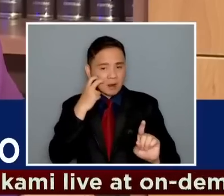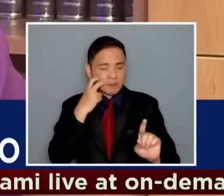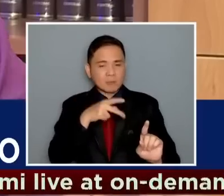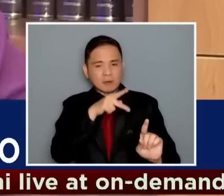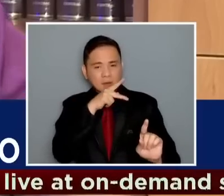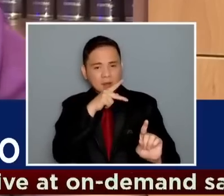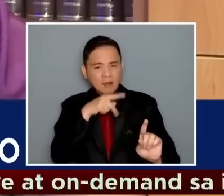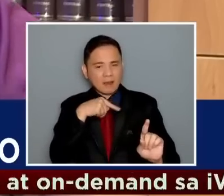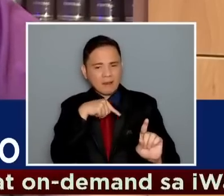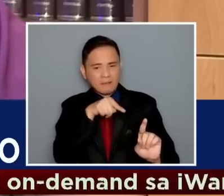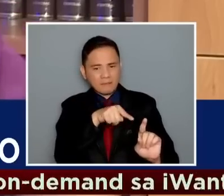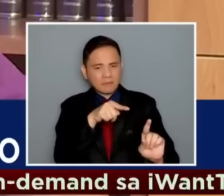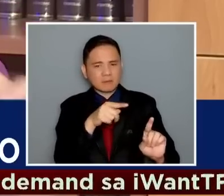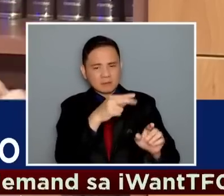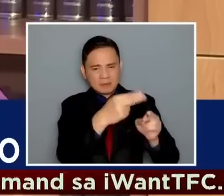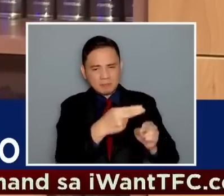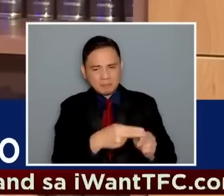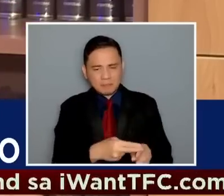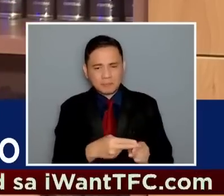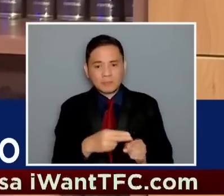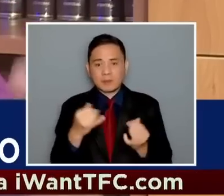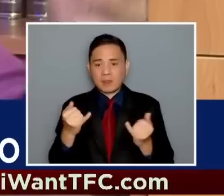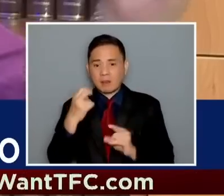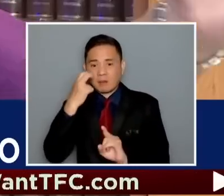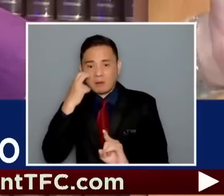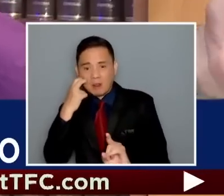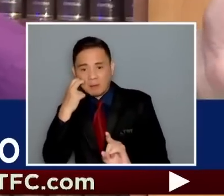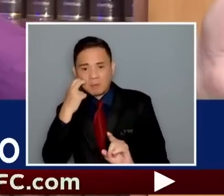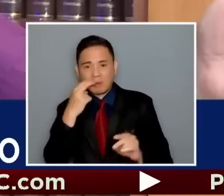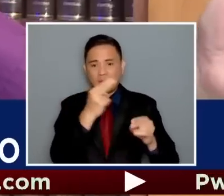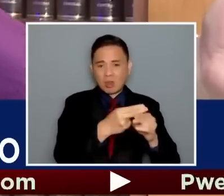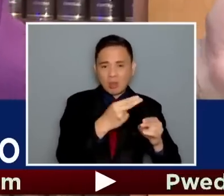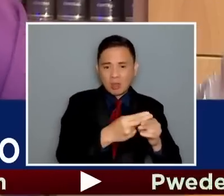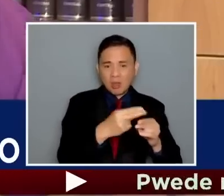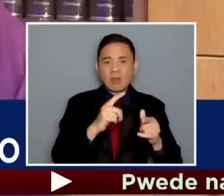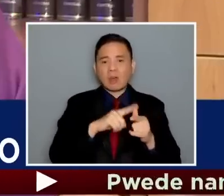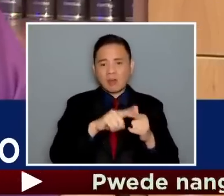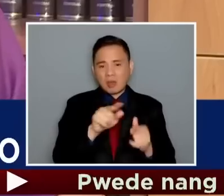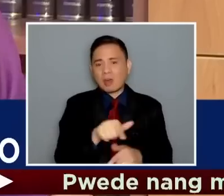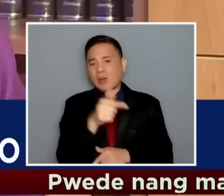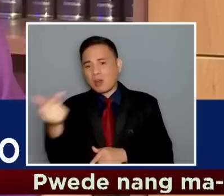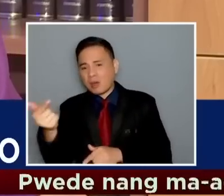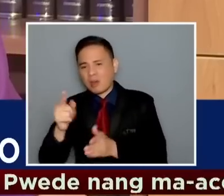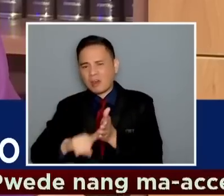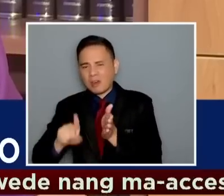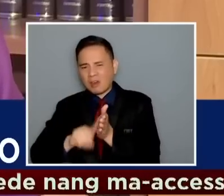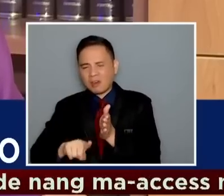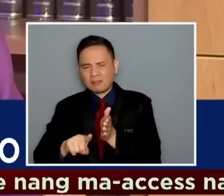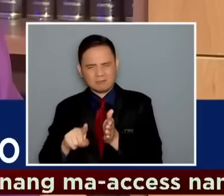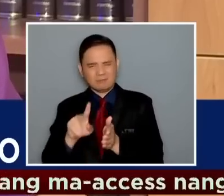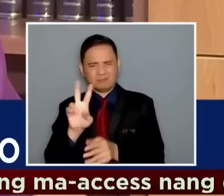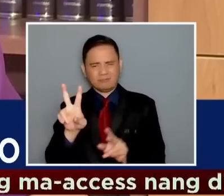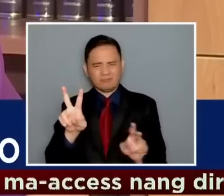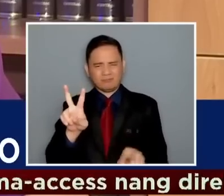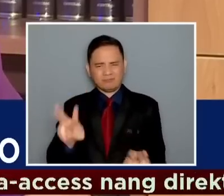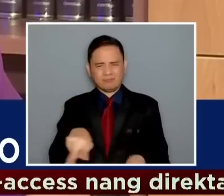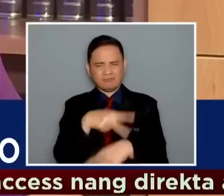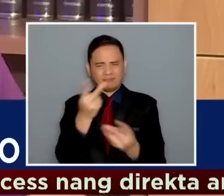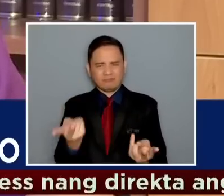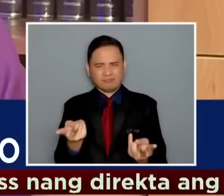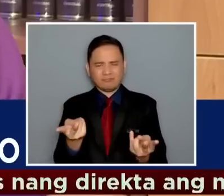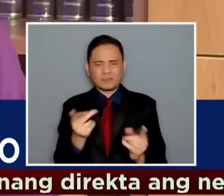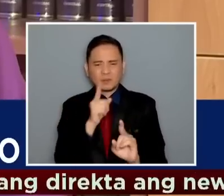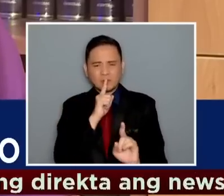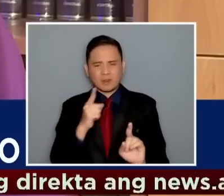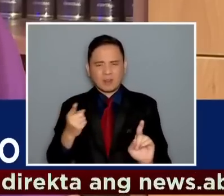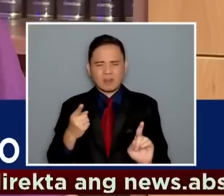Ito baliktad. There is a crime, suspects were identified, there was an investigation. So there is this unavoidable and nagging